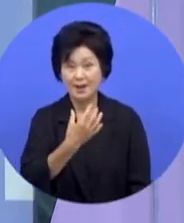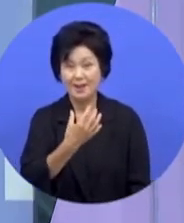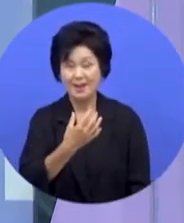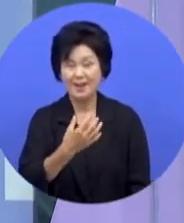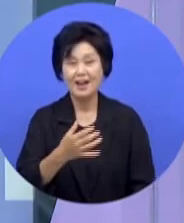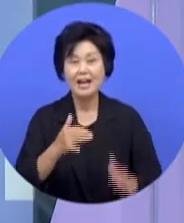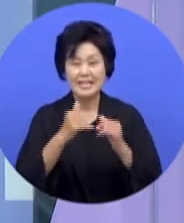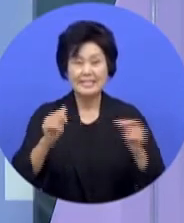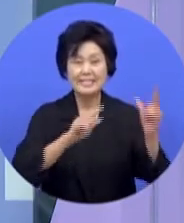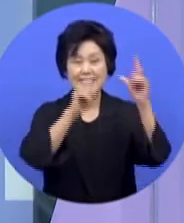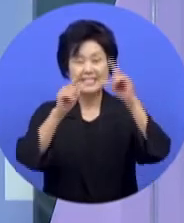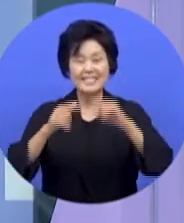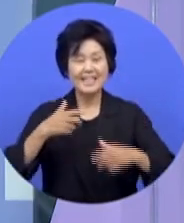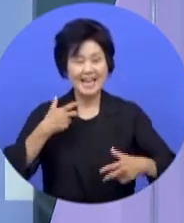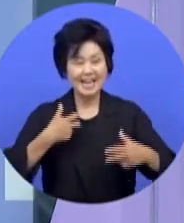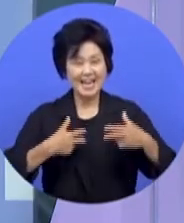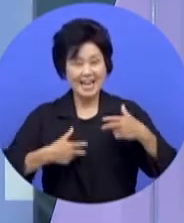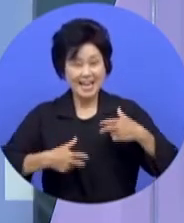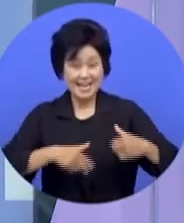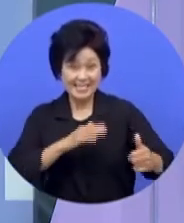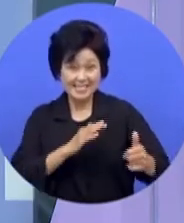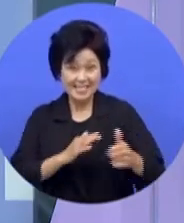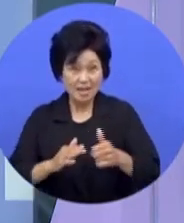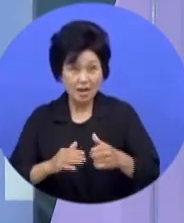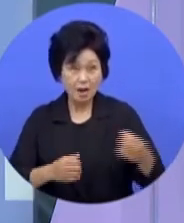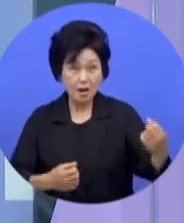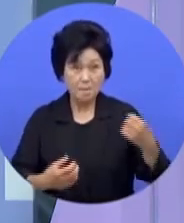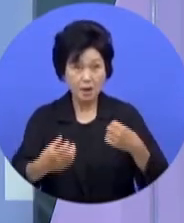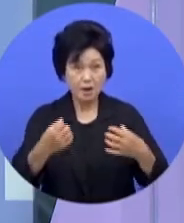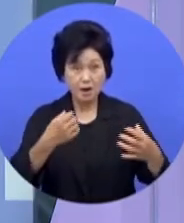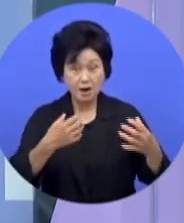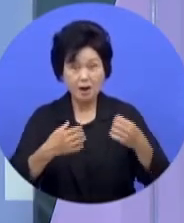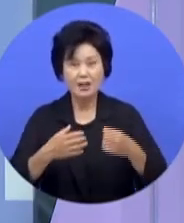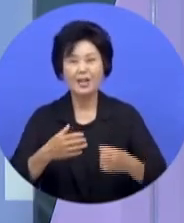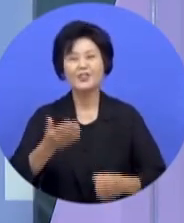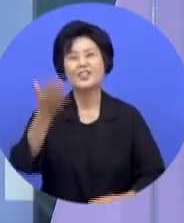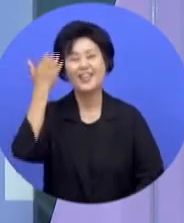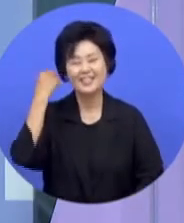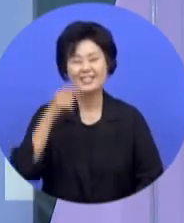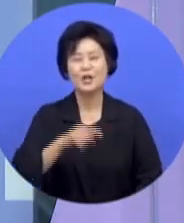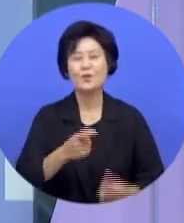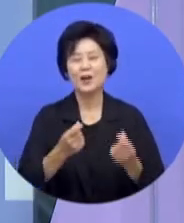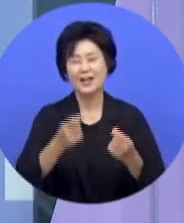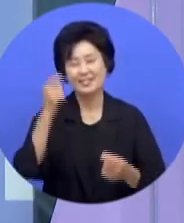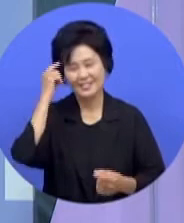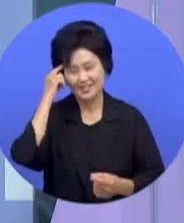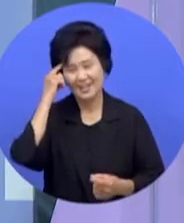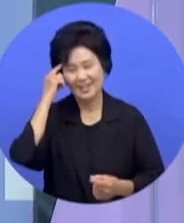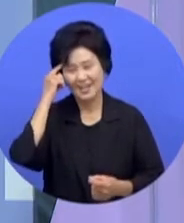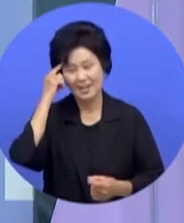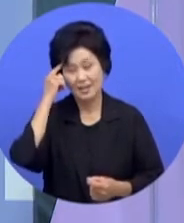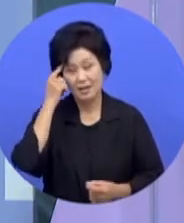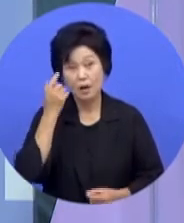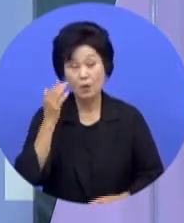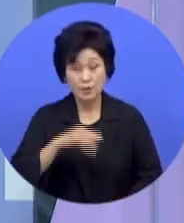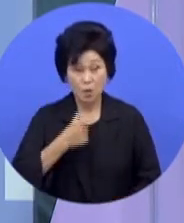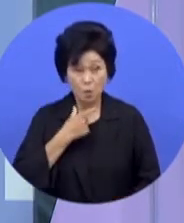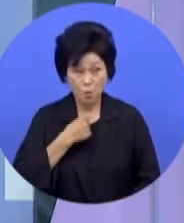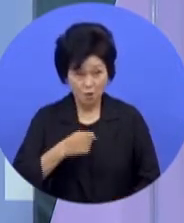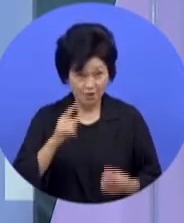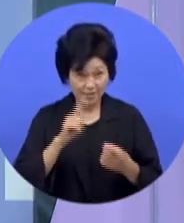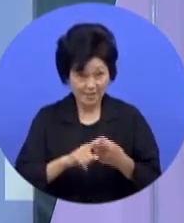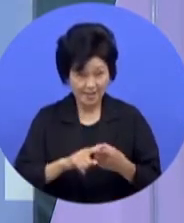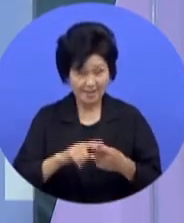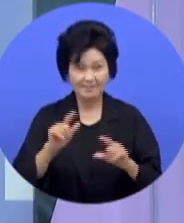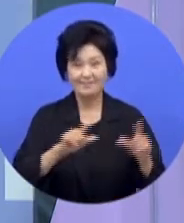이러면서. 네. 그래서 저도 그렇게 생각을 했고 정말 제가 원하는 것에 고집하면서 그런 삶을 살았거든요. 근데